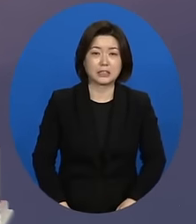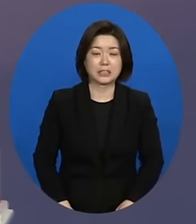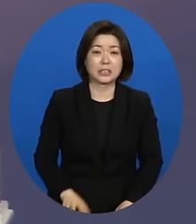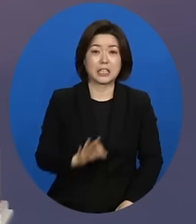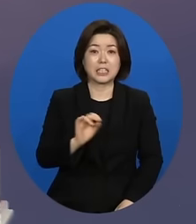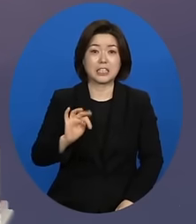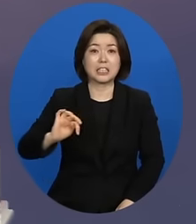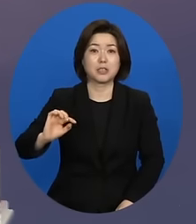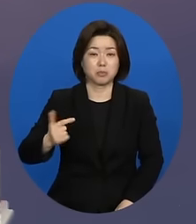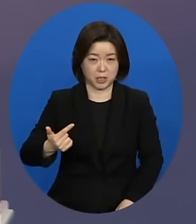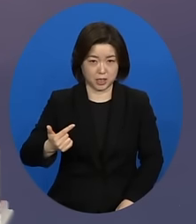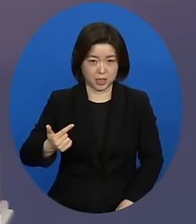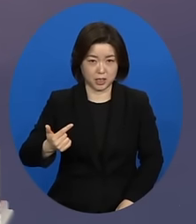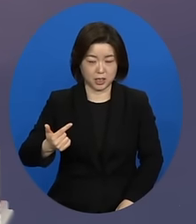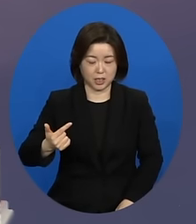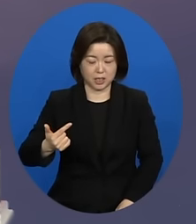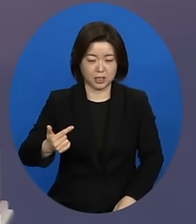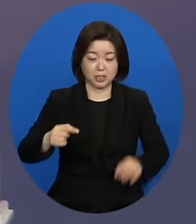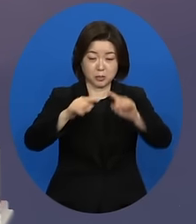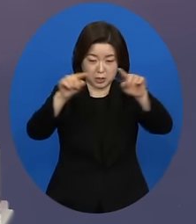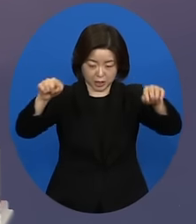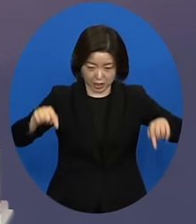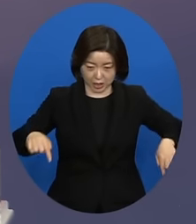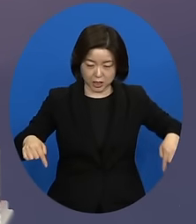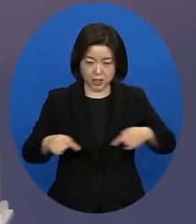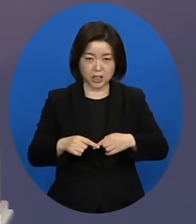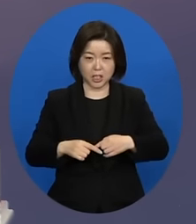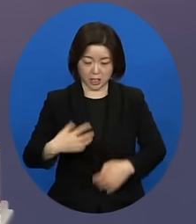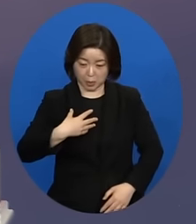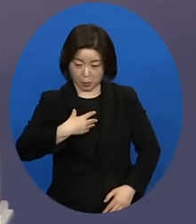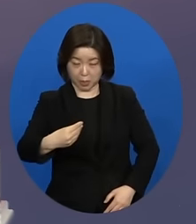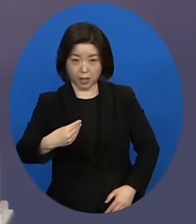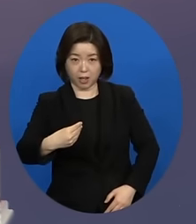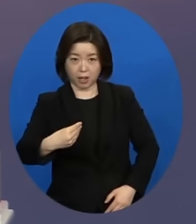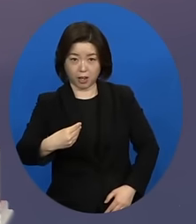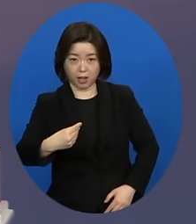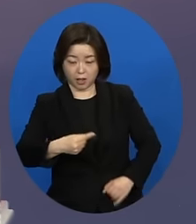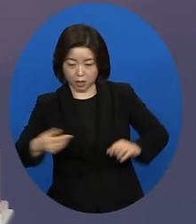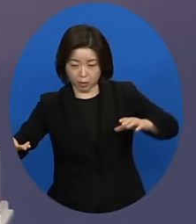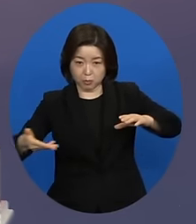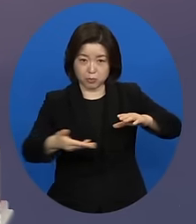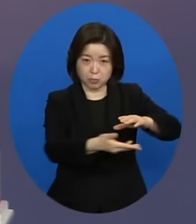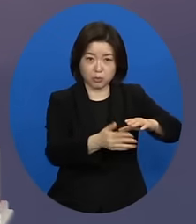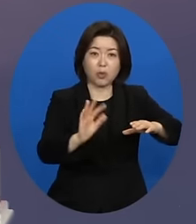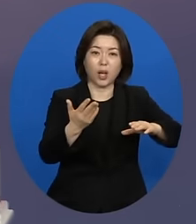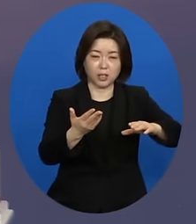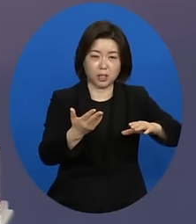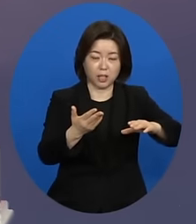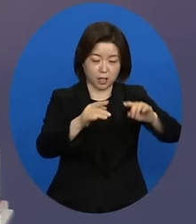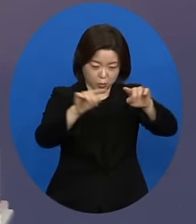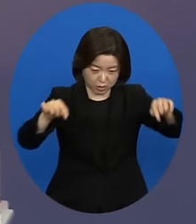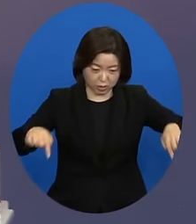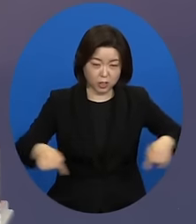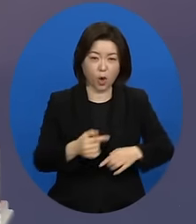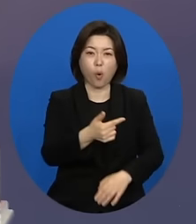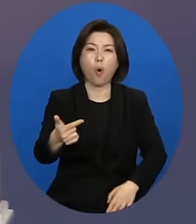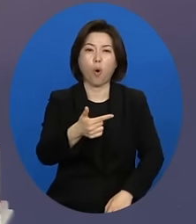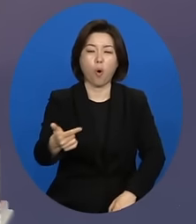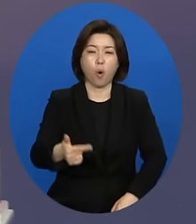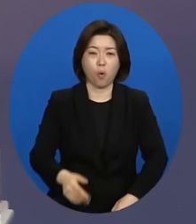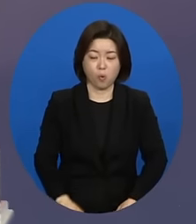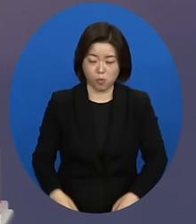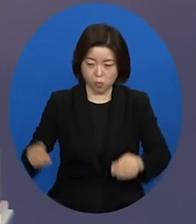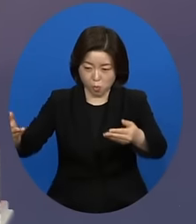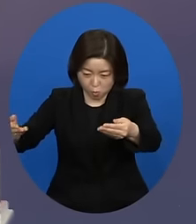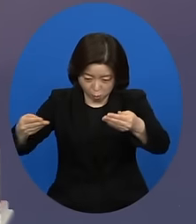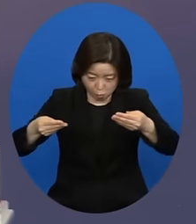엑스레이 필름을 넣어줘야 돼. 뭐 필름이라고 하면 안 되죠. 네거티브를 넣어야죠. 그게 이만큼 커요. 그걸